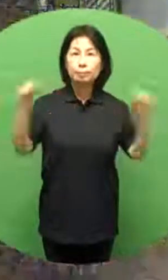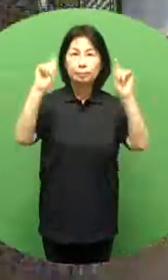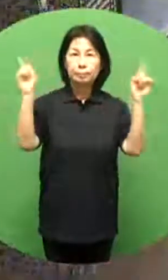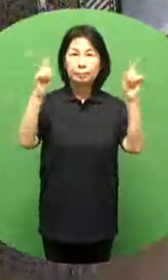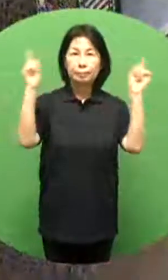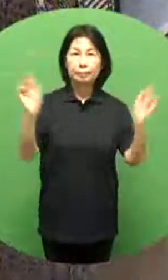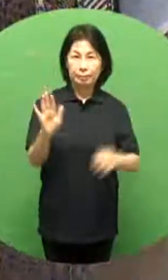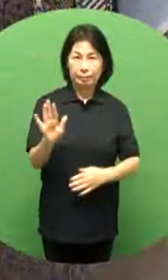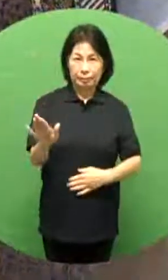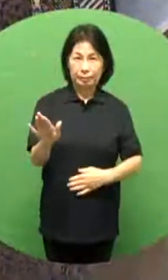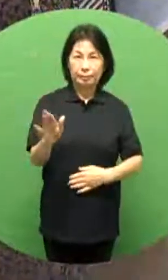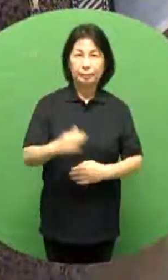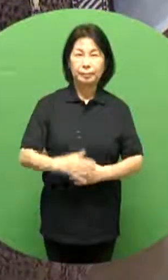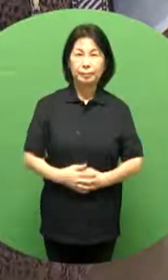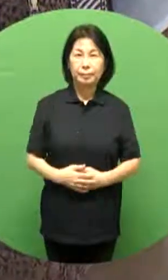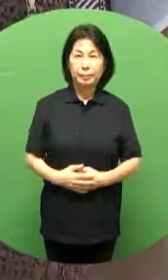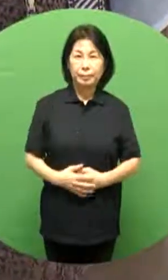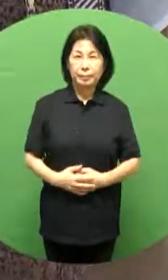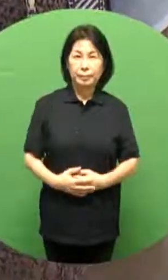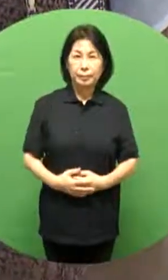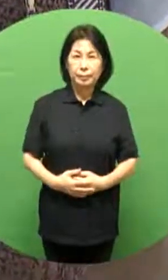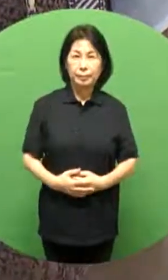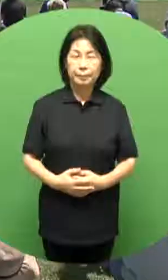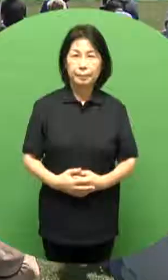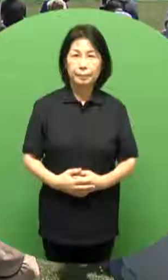日本フェスティバル。